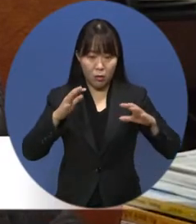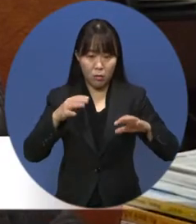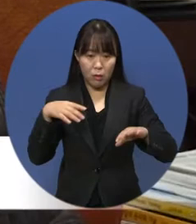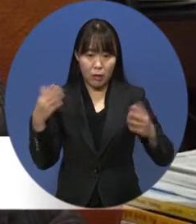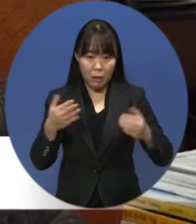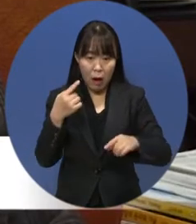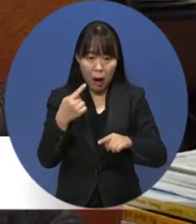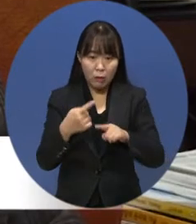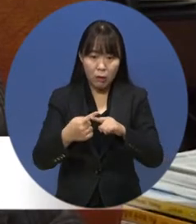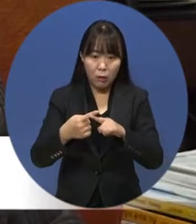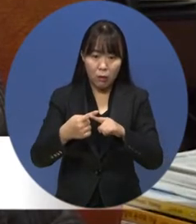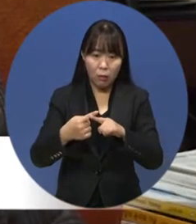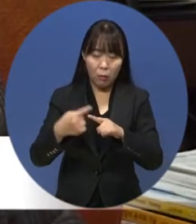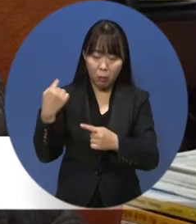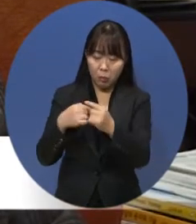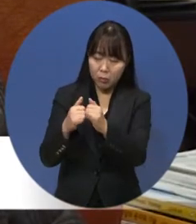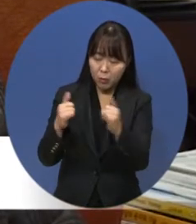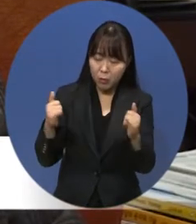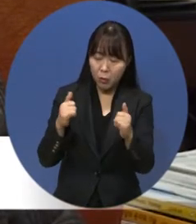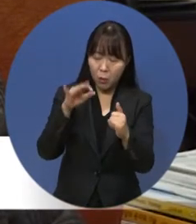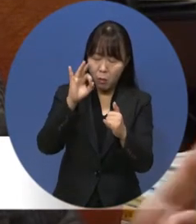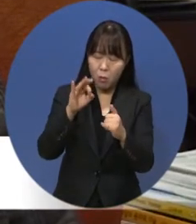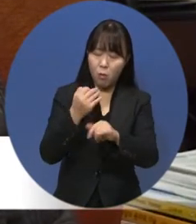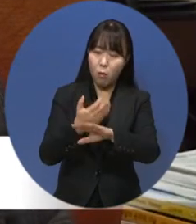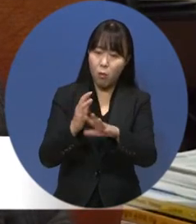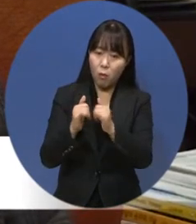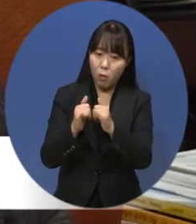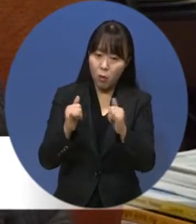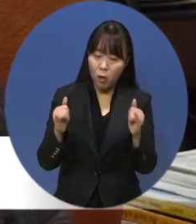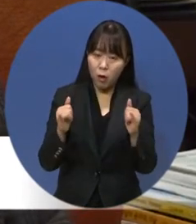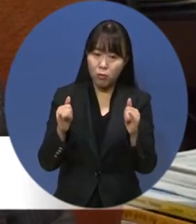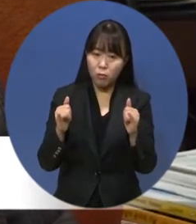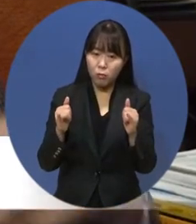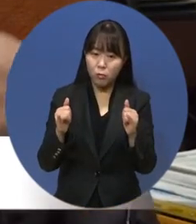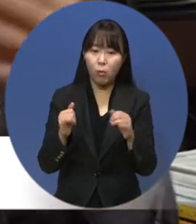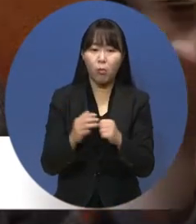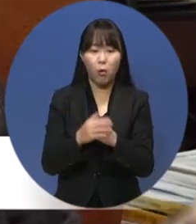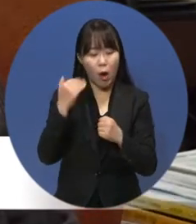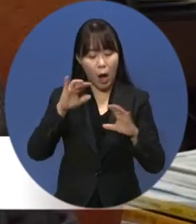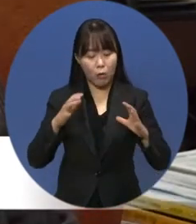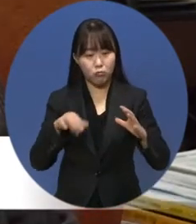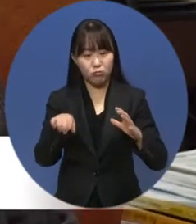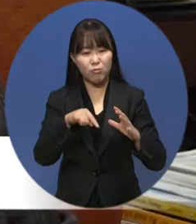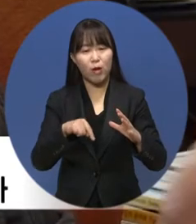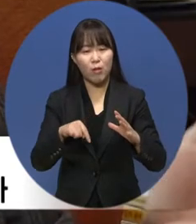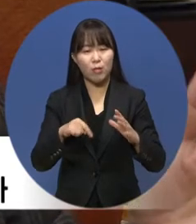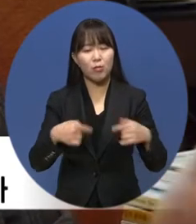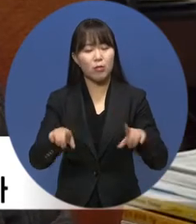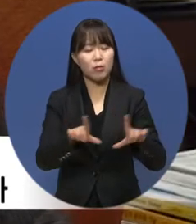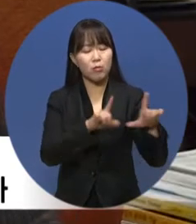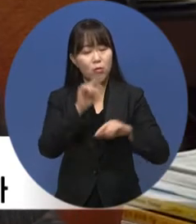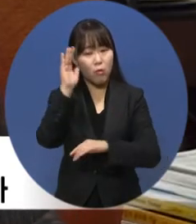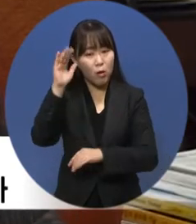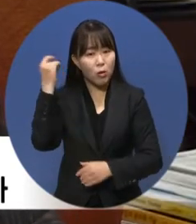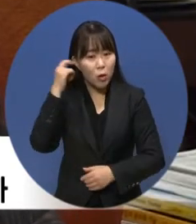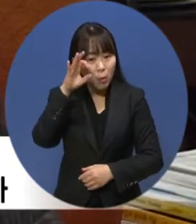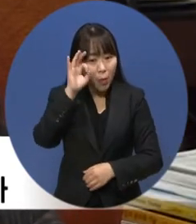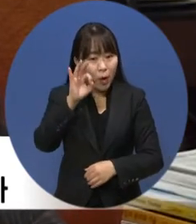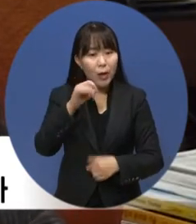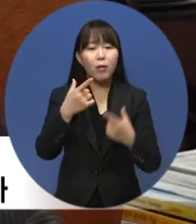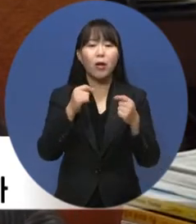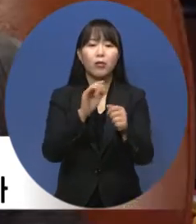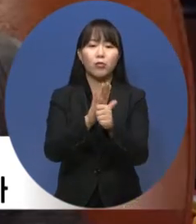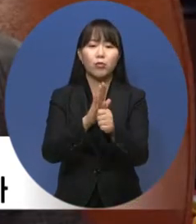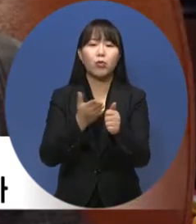사람들 만나보고 의해서 그분들 하고 한국에서 있었던 일들을 같이 이야기를 하다 보니까 이 이런 부분들을 우리가 좀